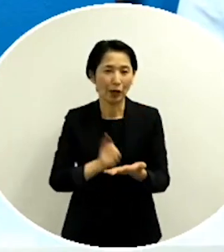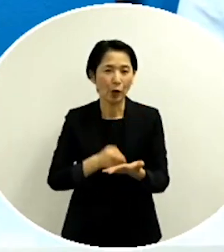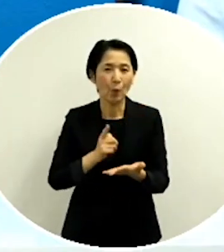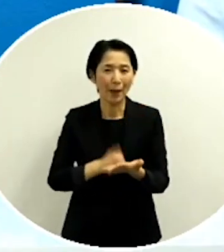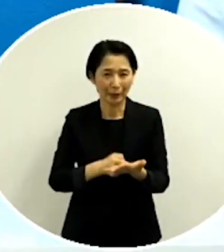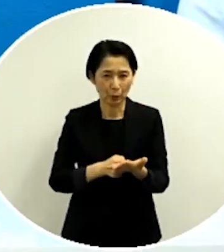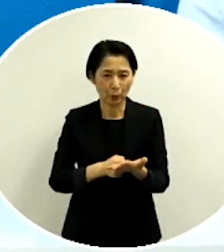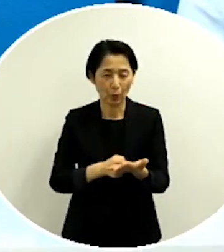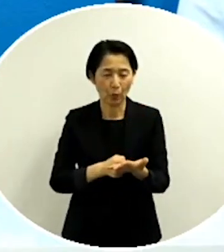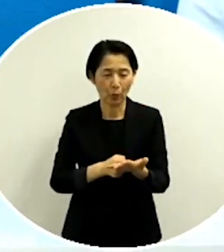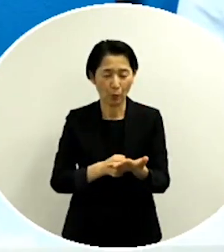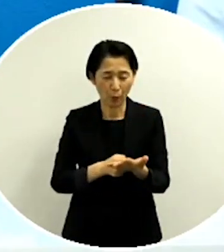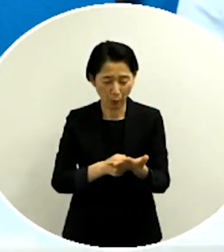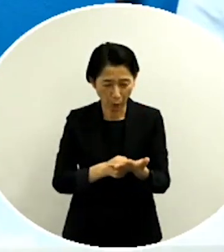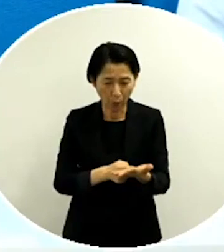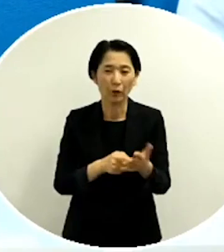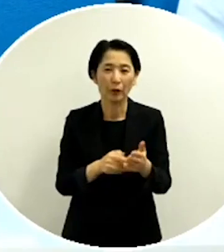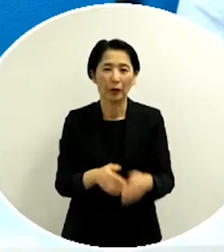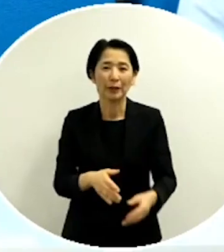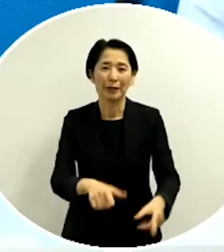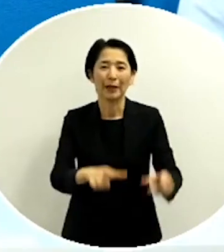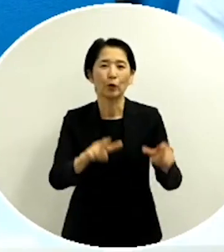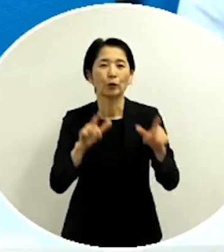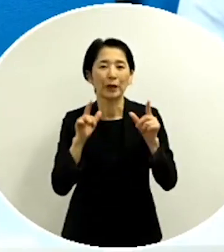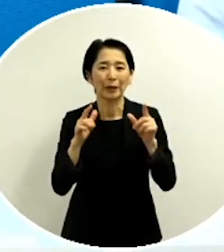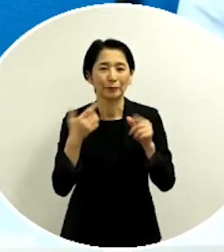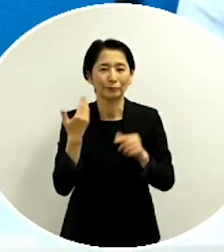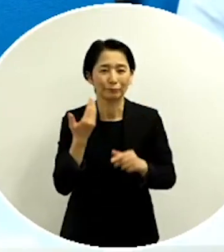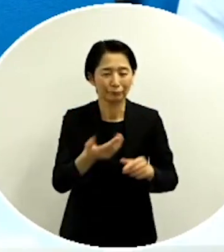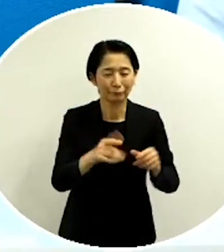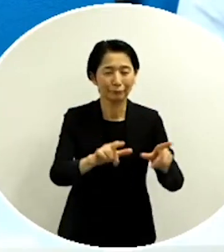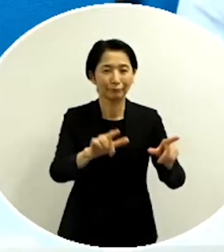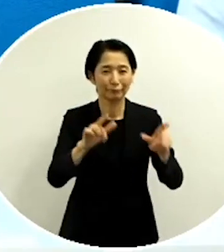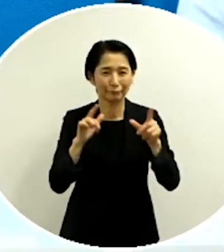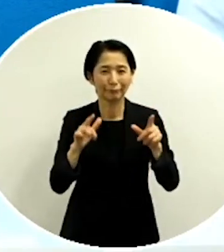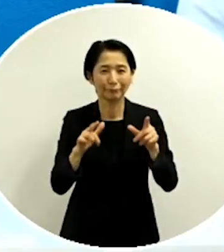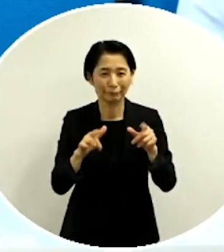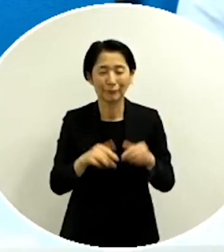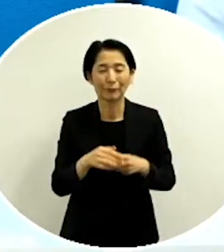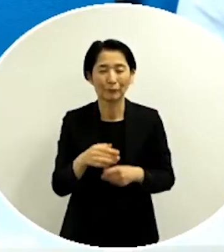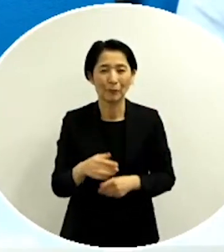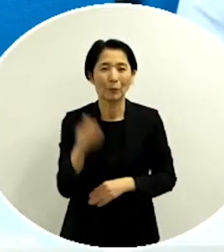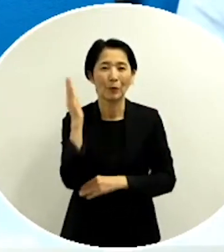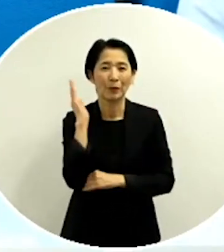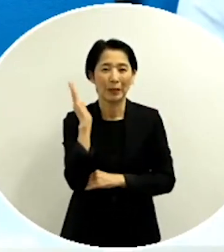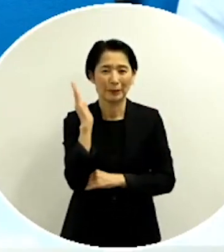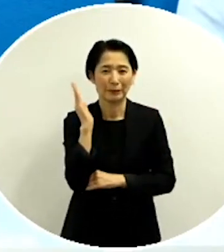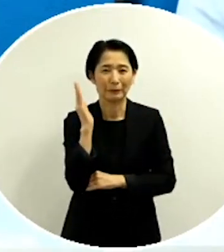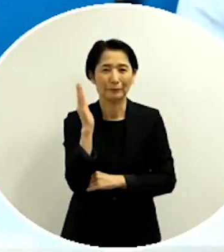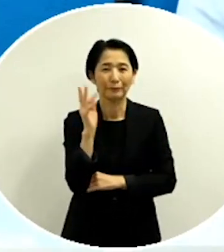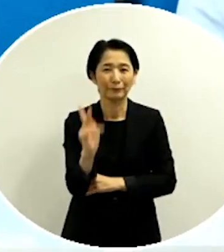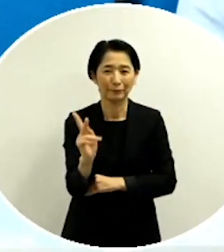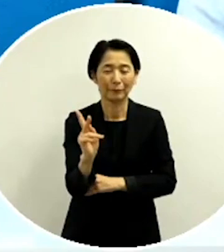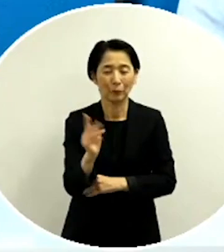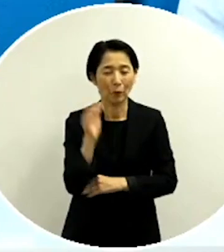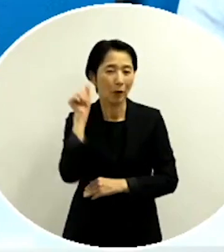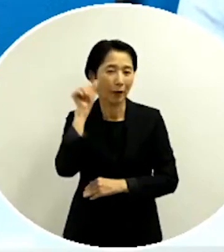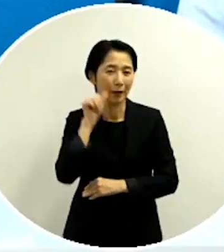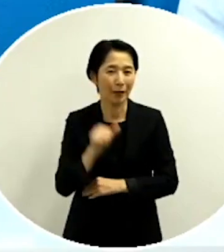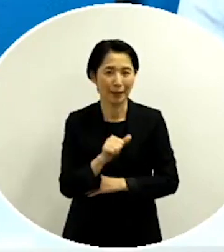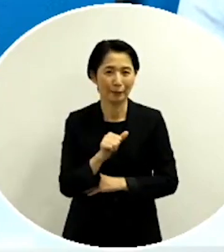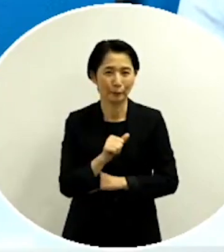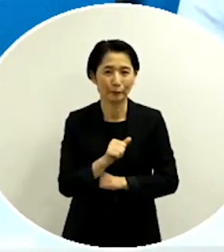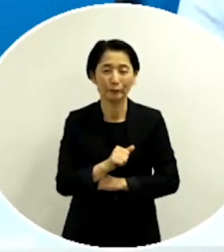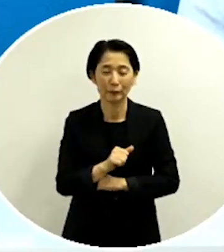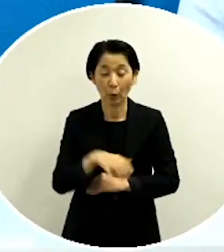そのコメントにこうリアルタイムに答えていくということもだいぶ政治家たちを守られてきているのでぜひまたこれからもこういう